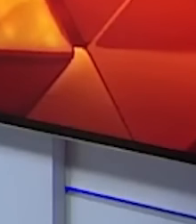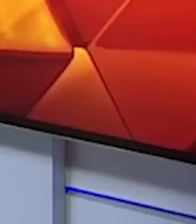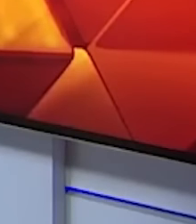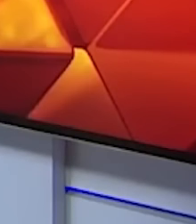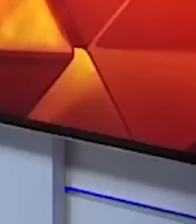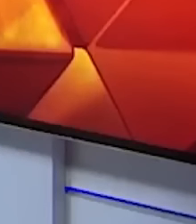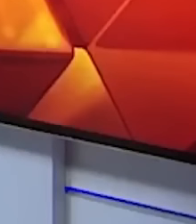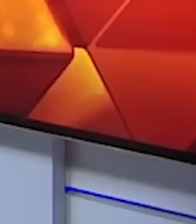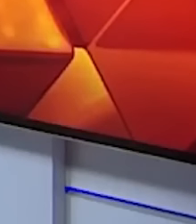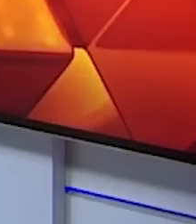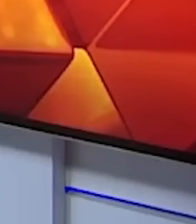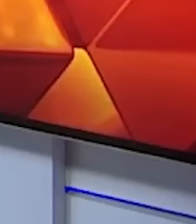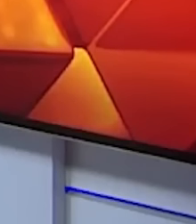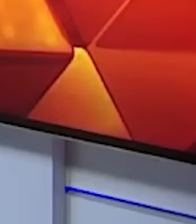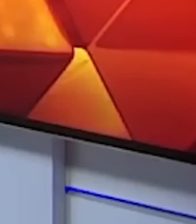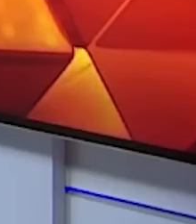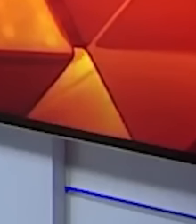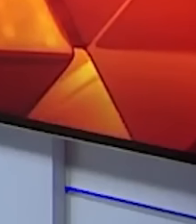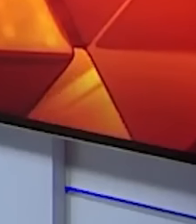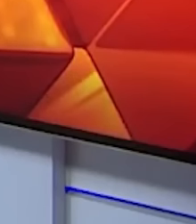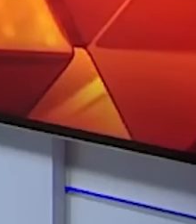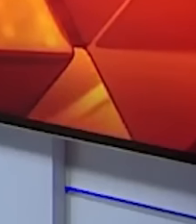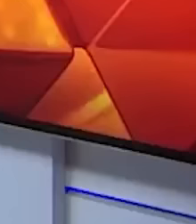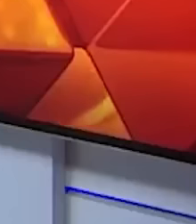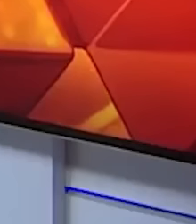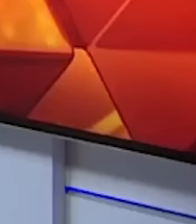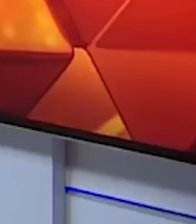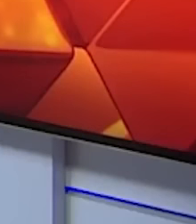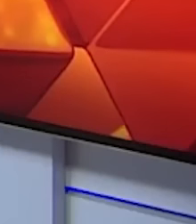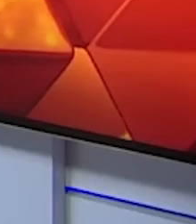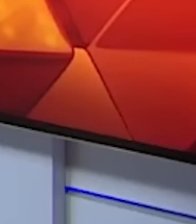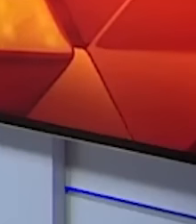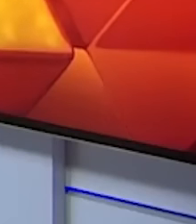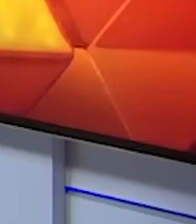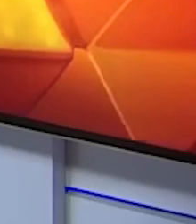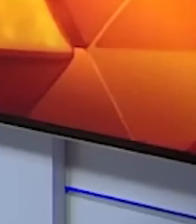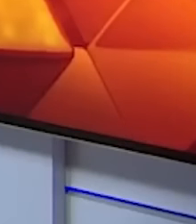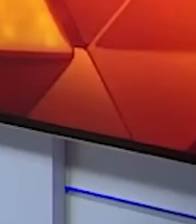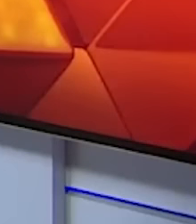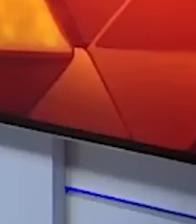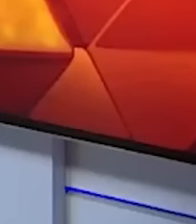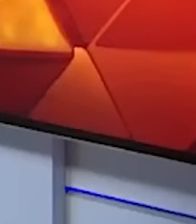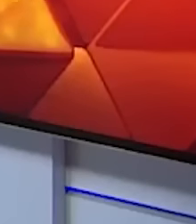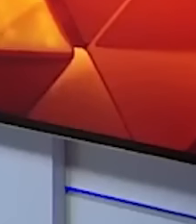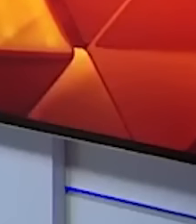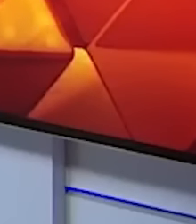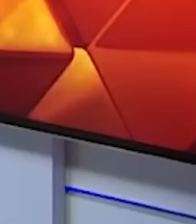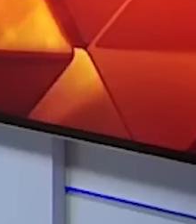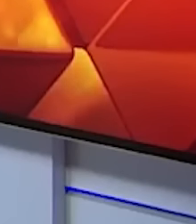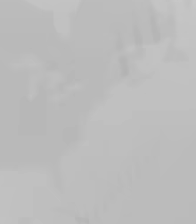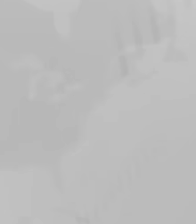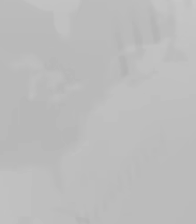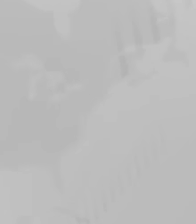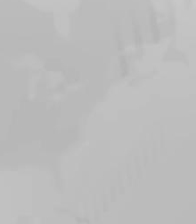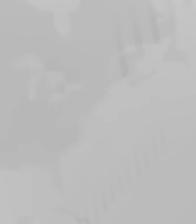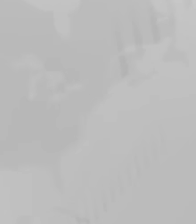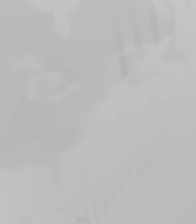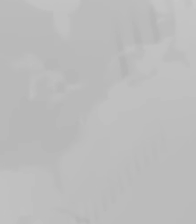natin abroad, samahan nyo kami sa GMA Pinoy TV at www.gmanews.tv.